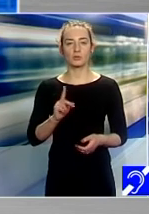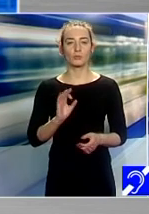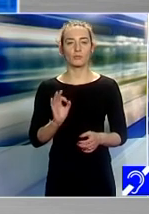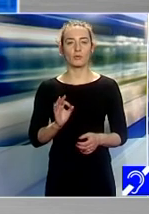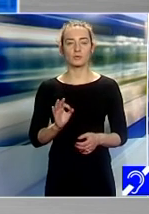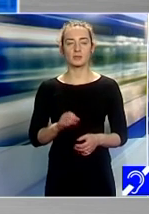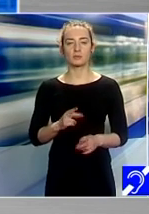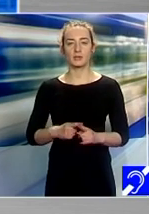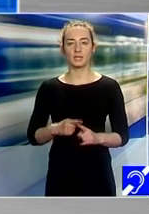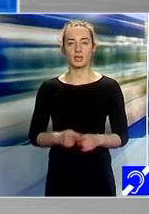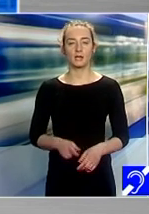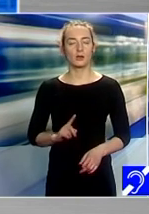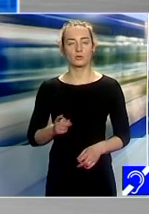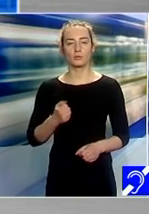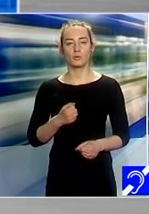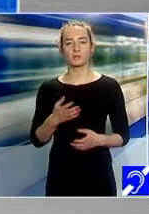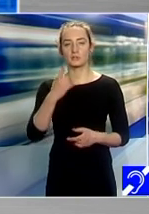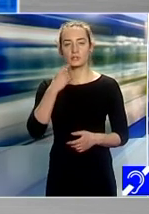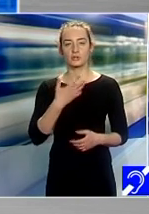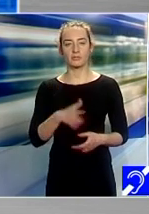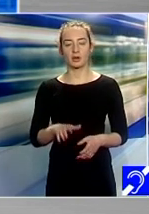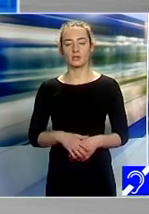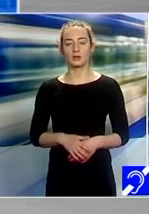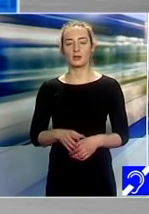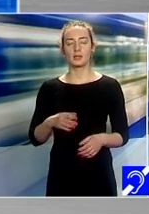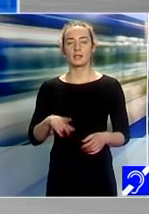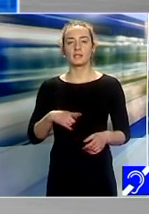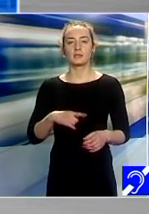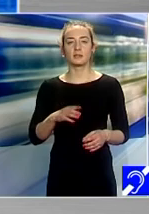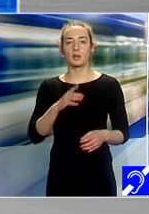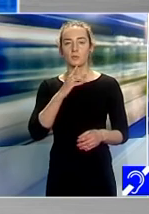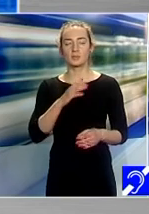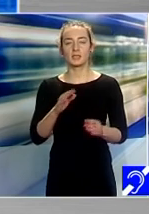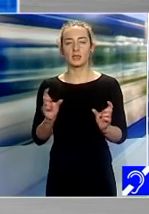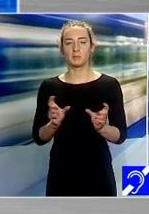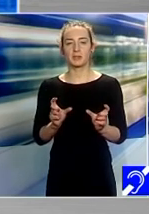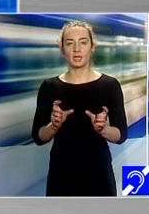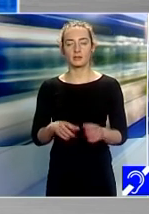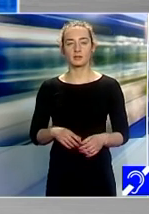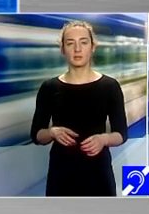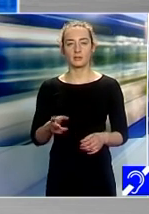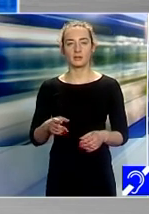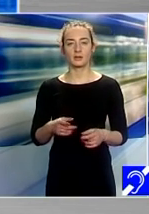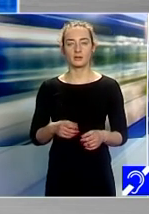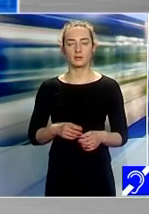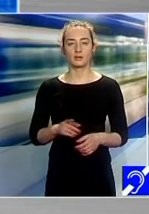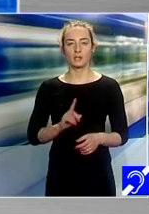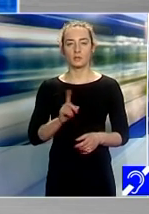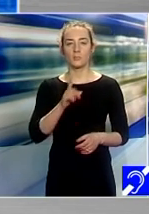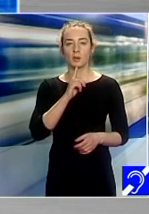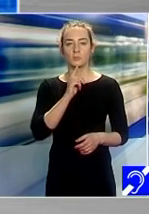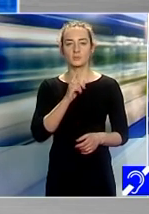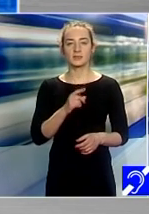Iar nu poți să faci. Deci suntem așa oarecum limitați, foarte limitați din punct de vedere al opțiunii terapeutice. Am avut câteva